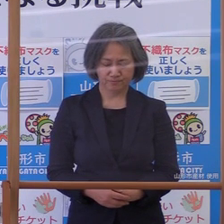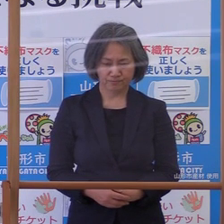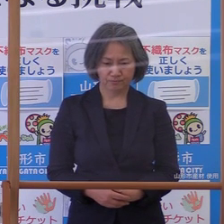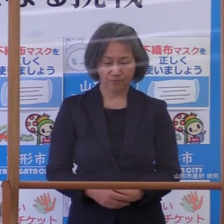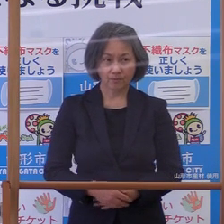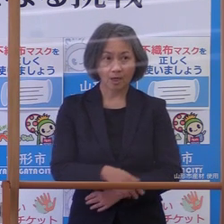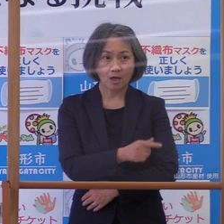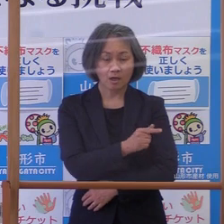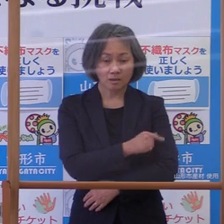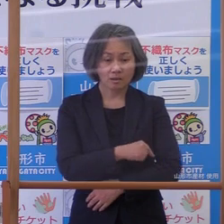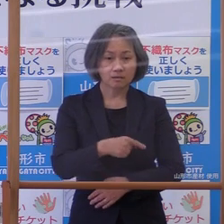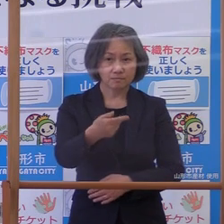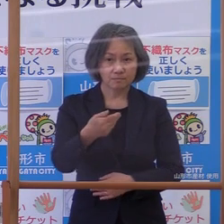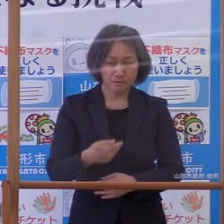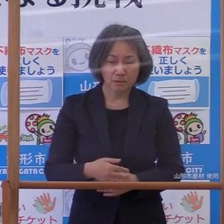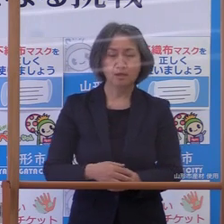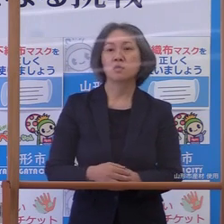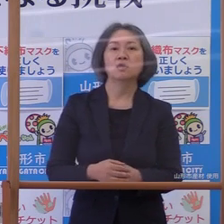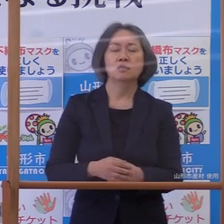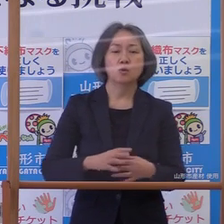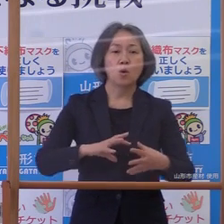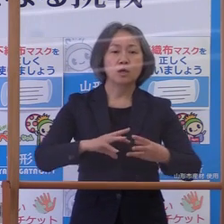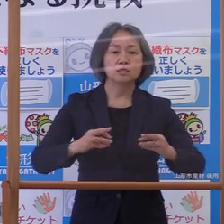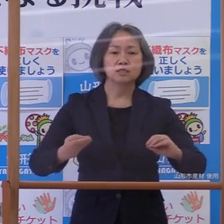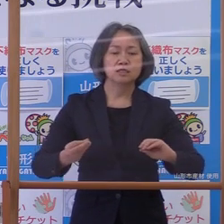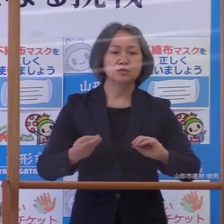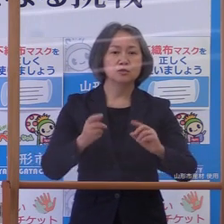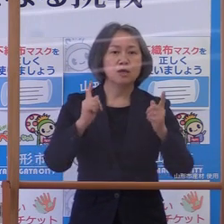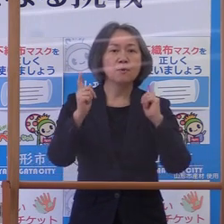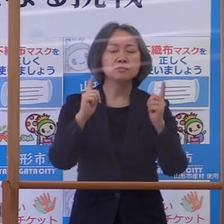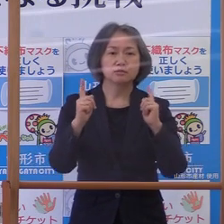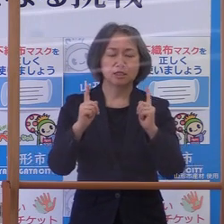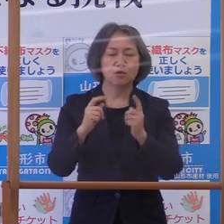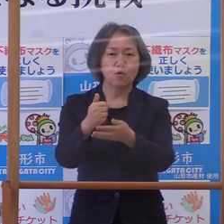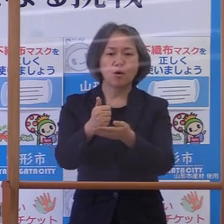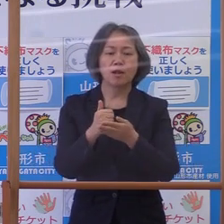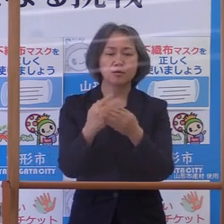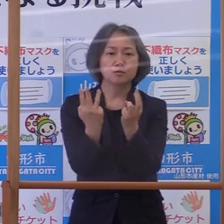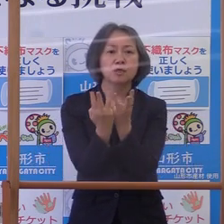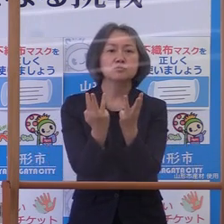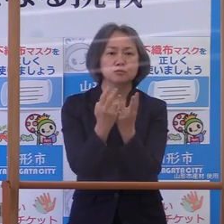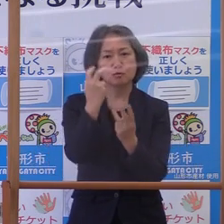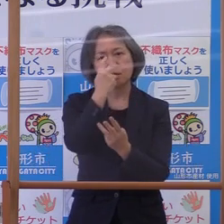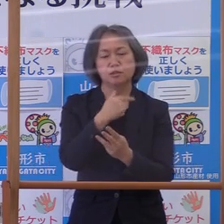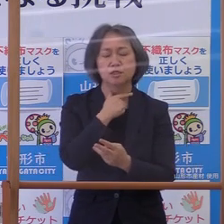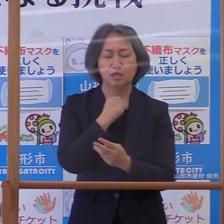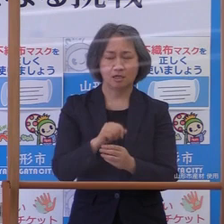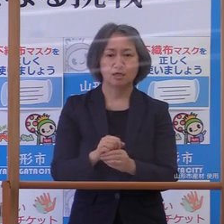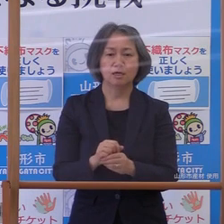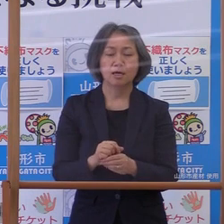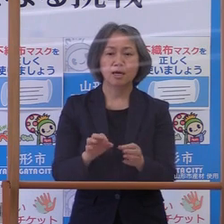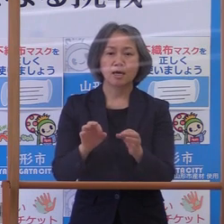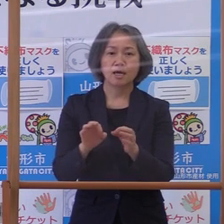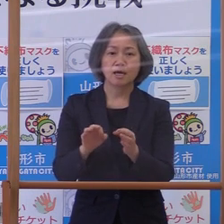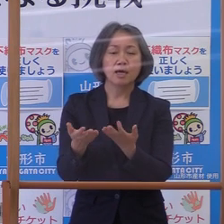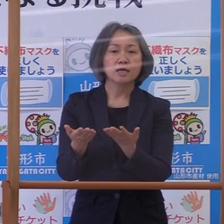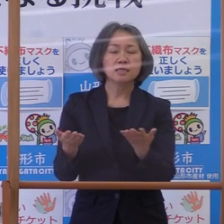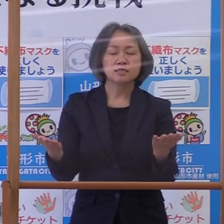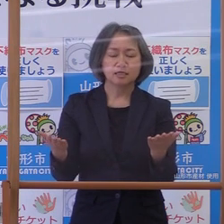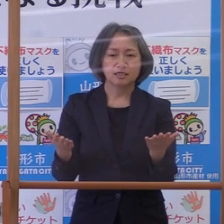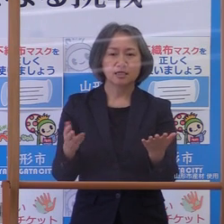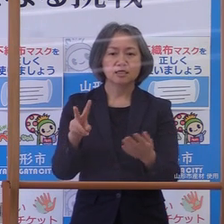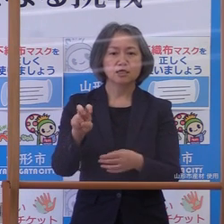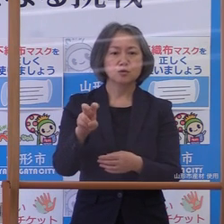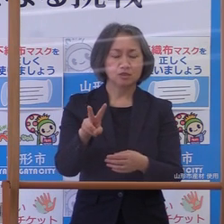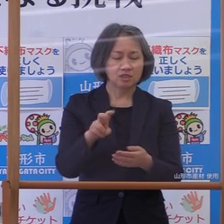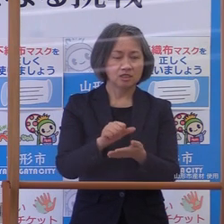あ、すいません、あの絆祭りの、来場者数の念のため確認だったんですけど、展示会場22日23